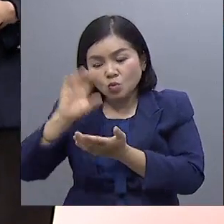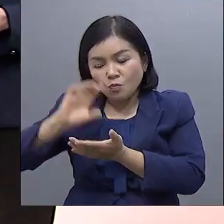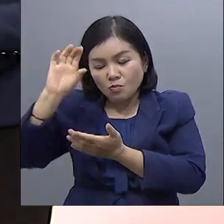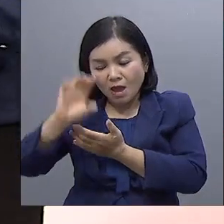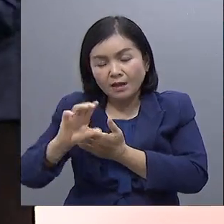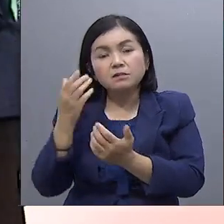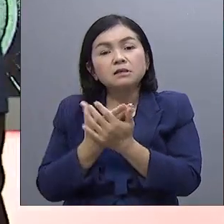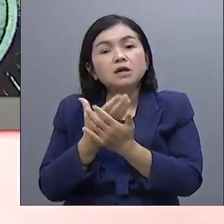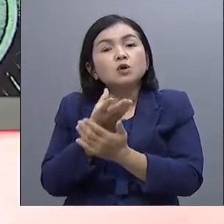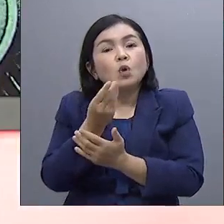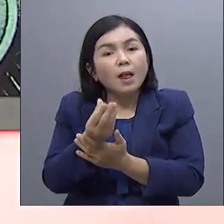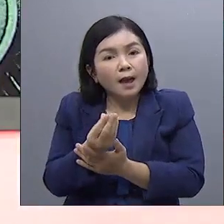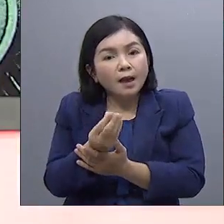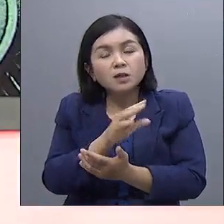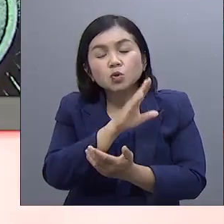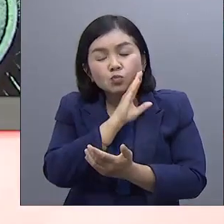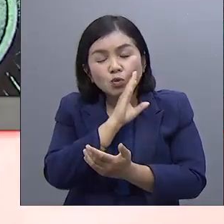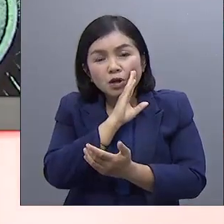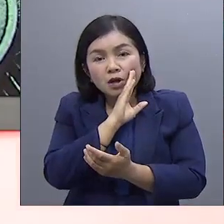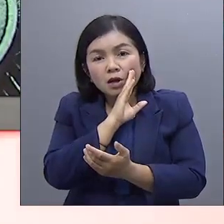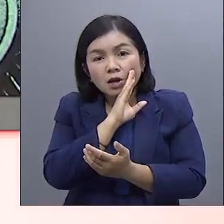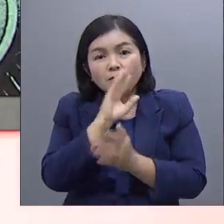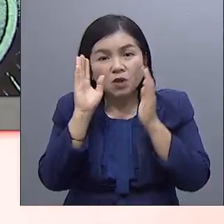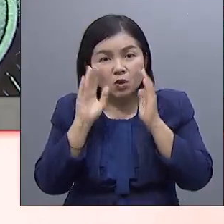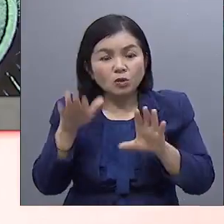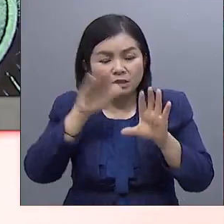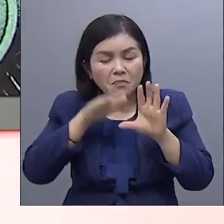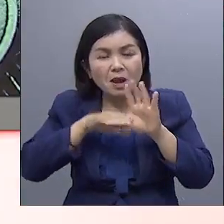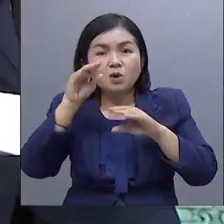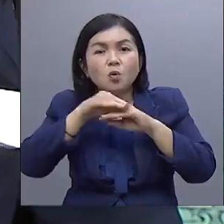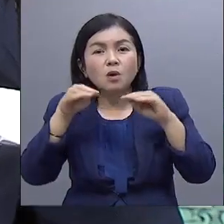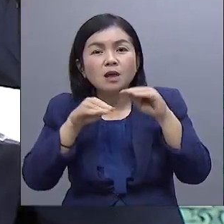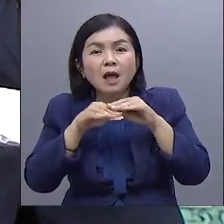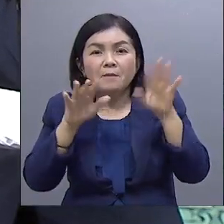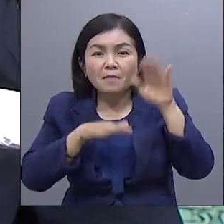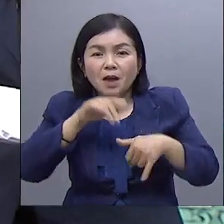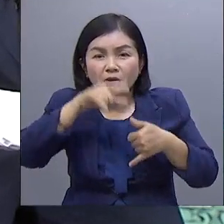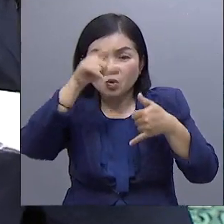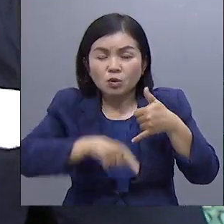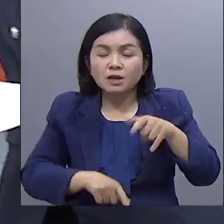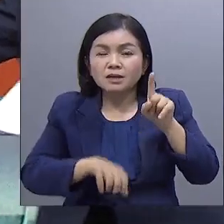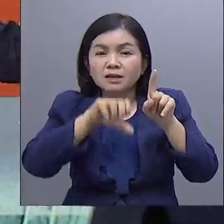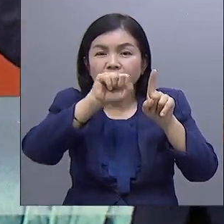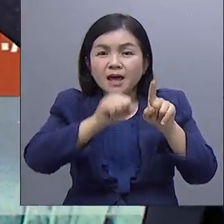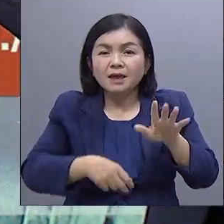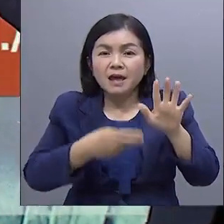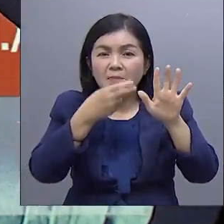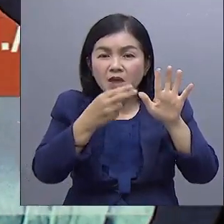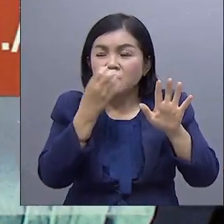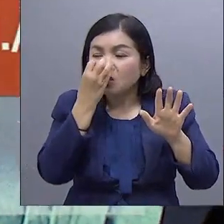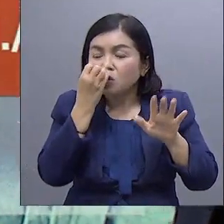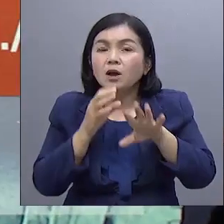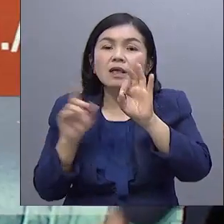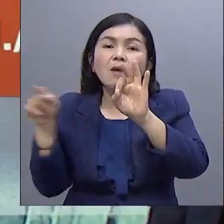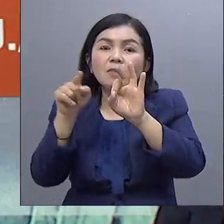จะเท่าไหร่กรณีที่ดีที่สุดนะคะคือมีคนเข้าโครงการไม่มากค่ะเฉลี่ยคนละ 150,000 บาทดอกเบี้ยเฉลี่ยทั่วไป